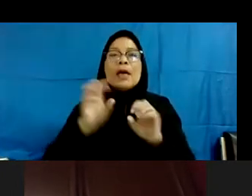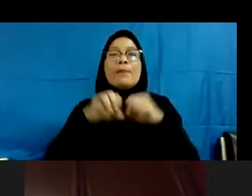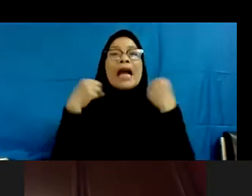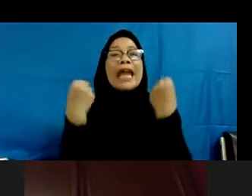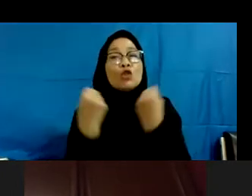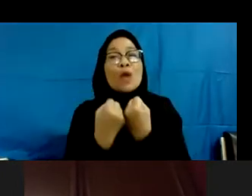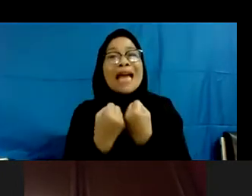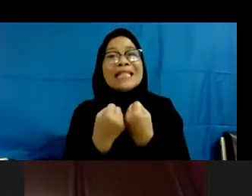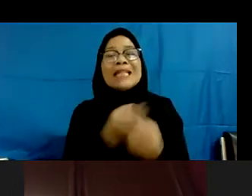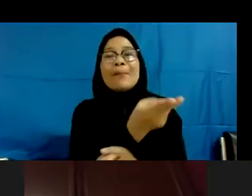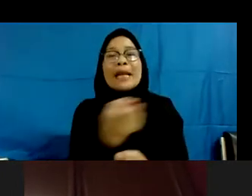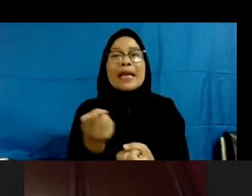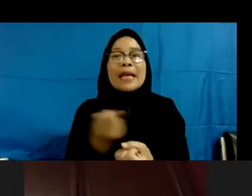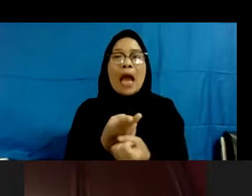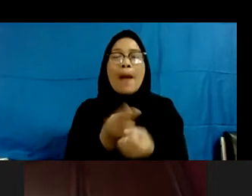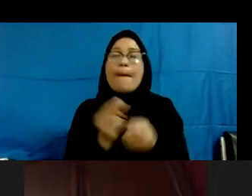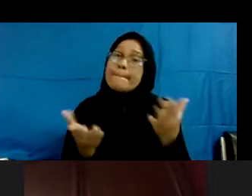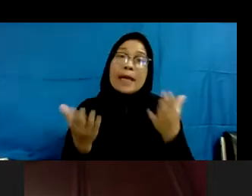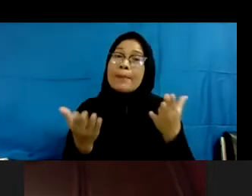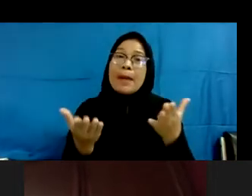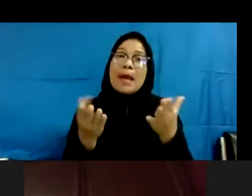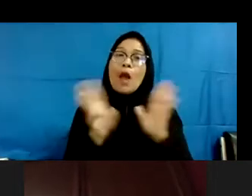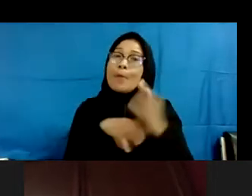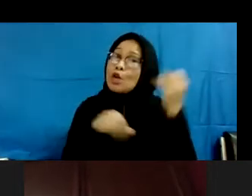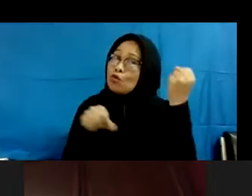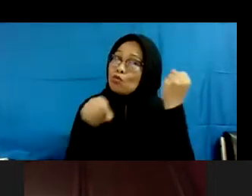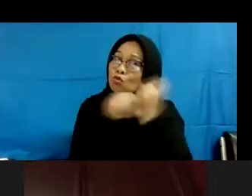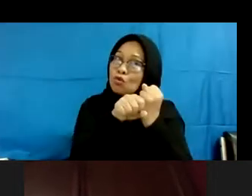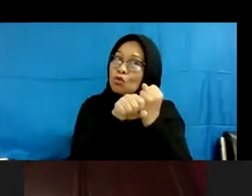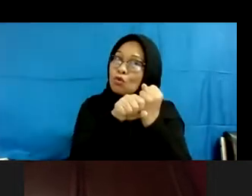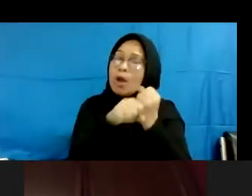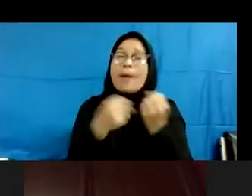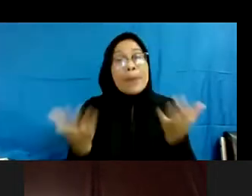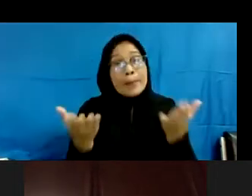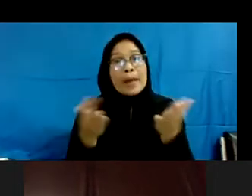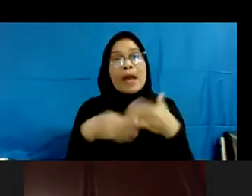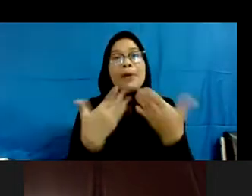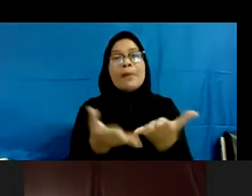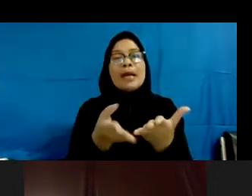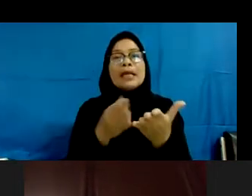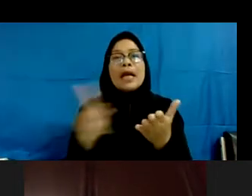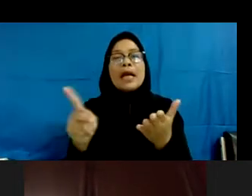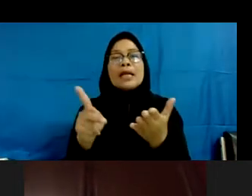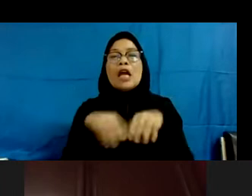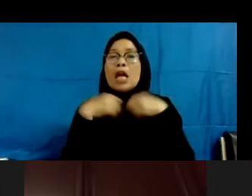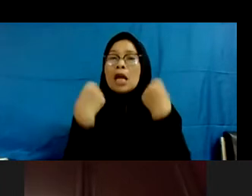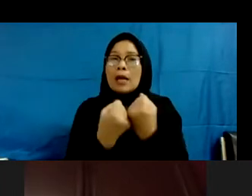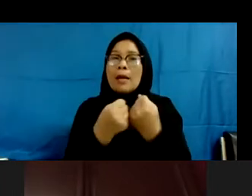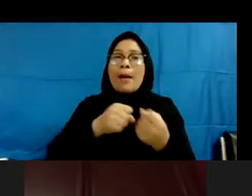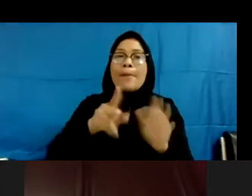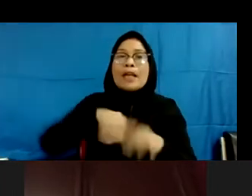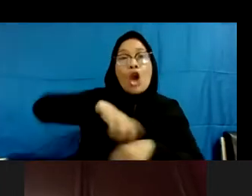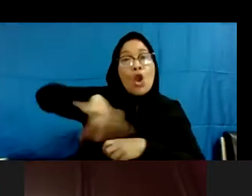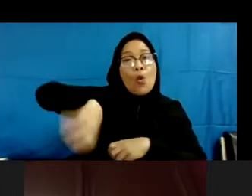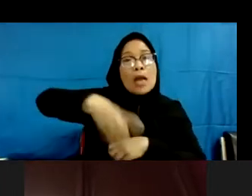bagi yang membutuhkan bagaimana memberikan bimbingan, bagaimana memberikan edukasi juga kepada keluarganya, dan